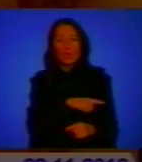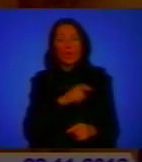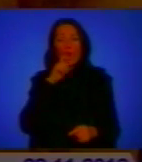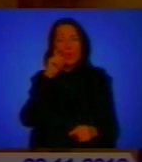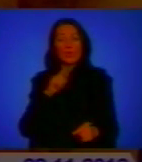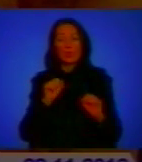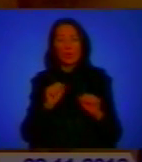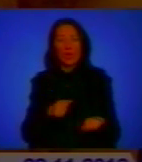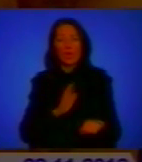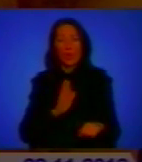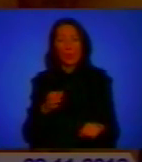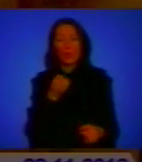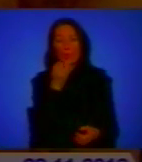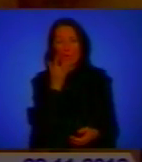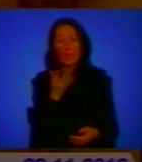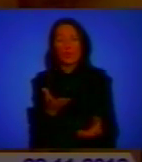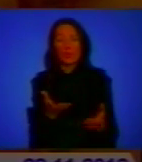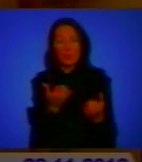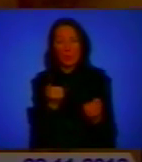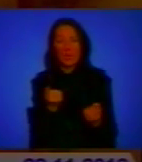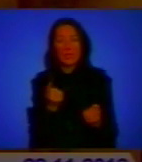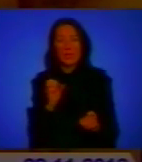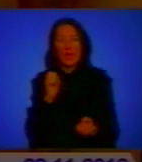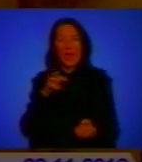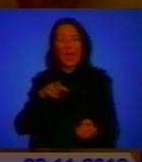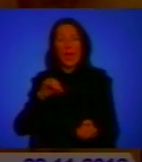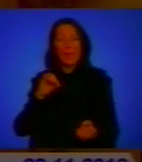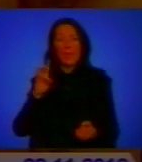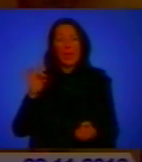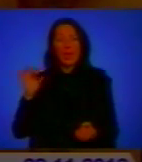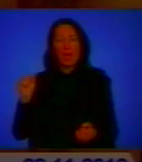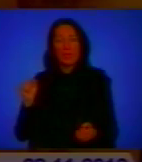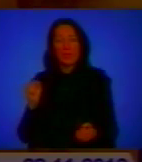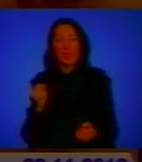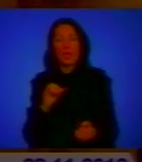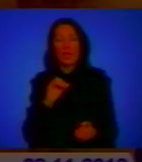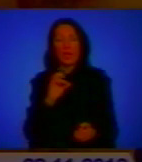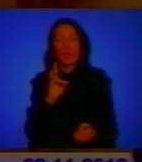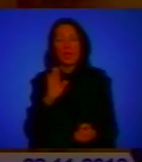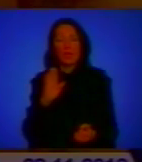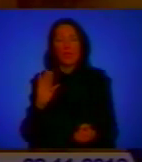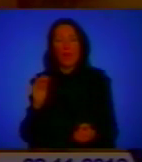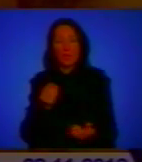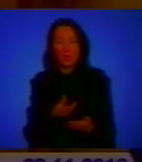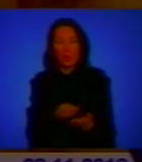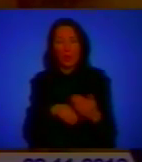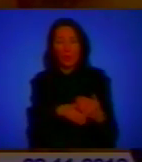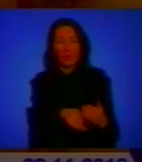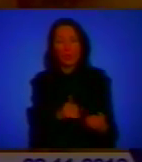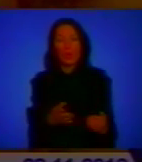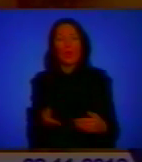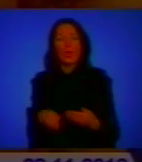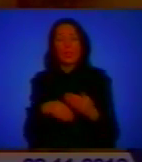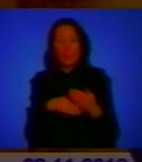української влади будуть позитивно сприйняті еміратськими інвесторами, що сприятиме активізації вашої